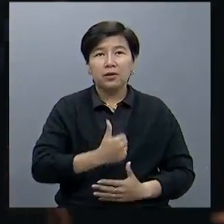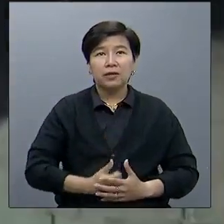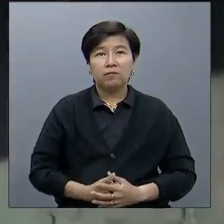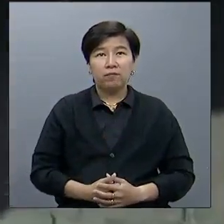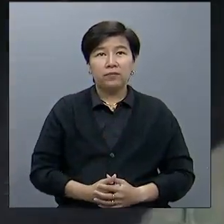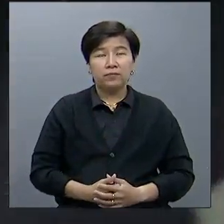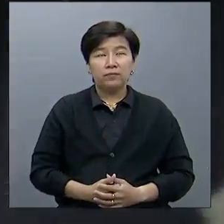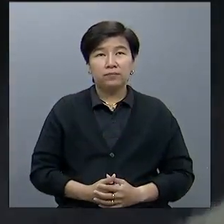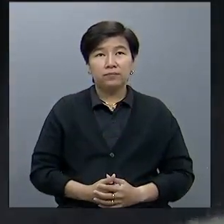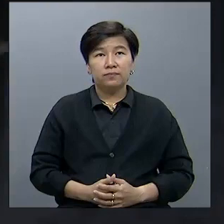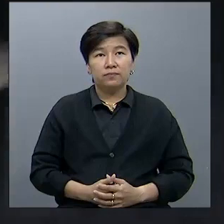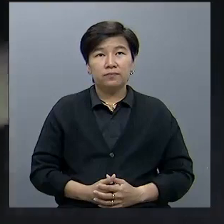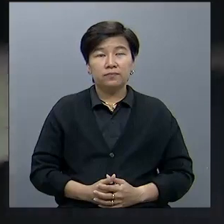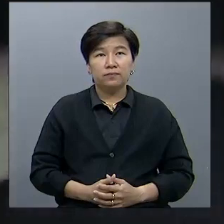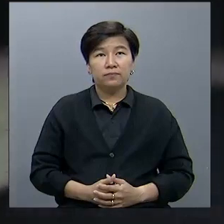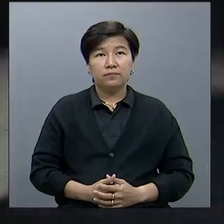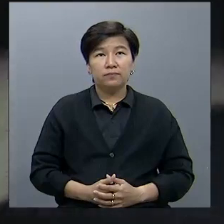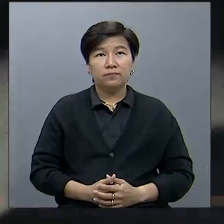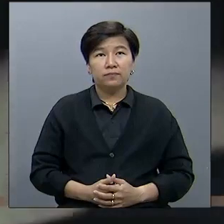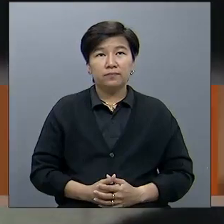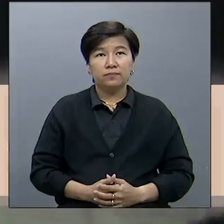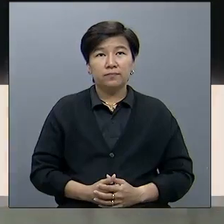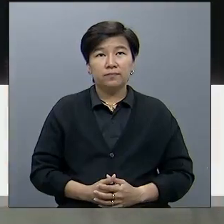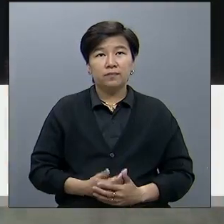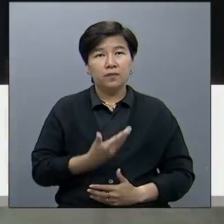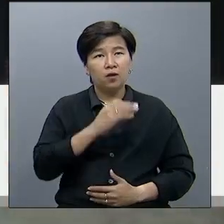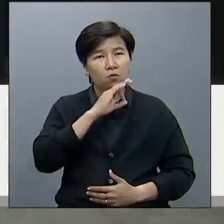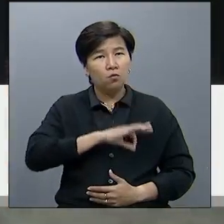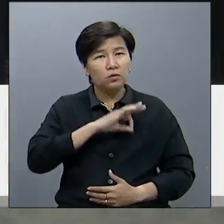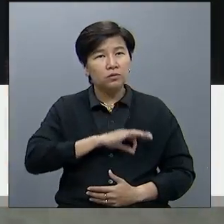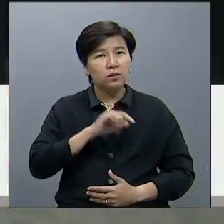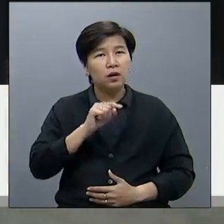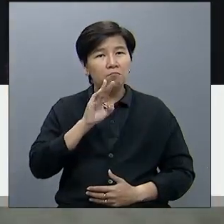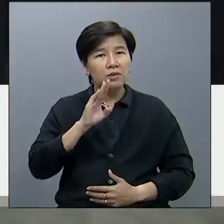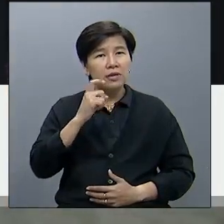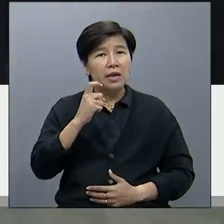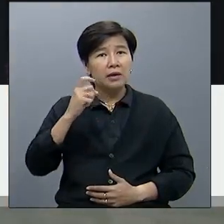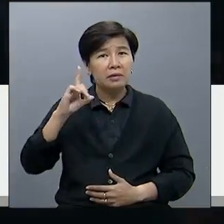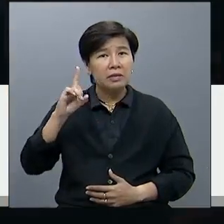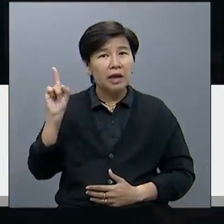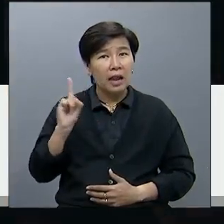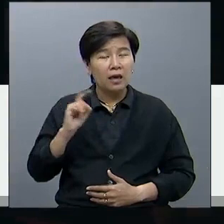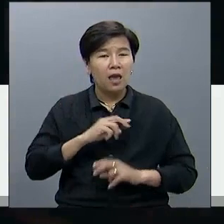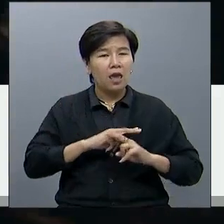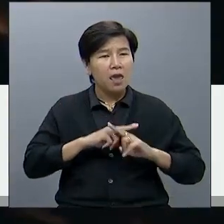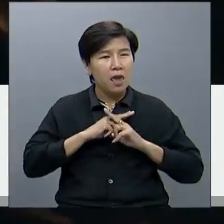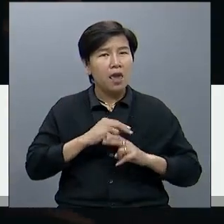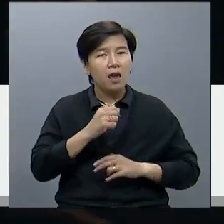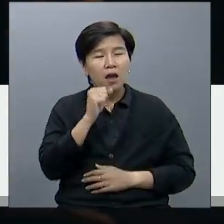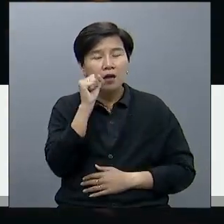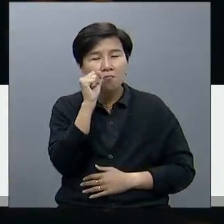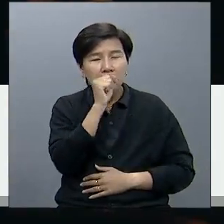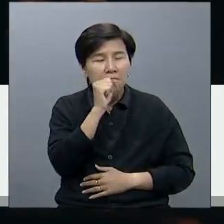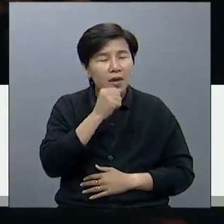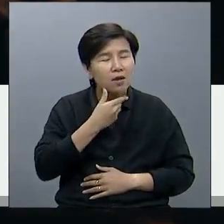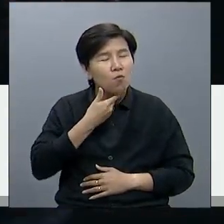ท ่ชาเลนจ์นี้หนักใจนะคะเพราะว่าสาวๆวง BXD ต้องเลือกกันเองค่ะว่าชอบเสียงร้องของเมมเบอร์คน